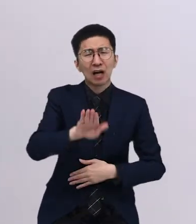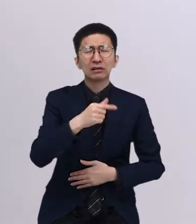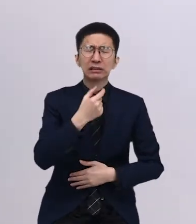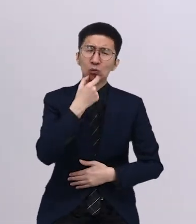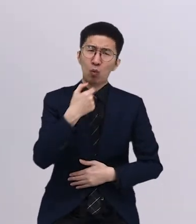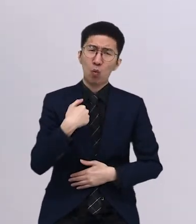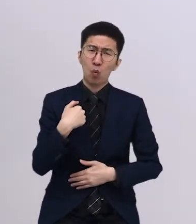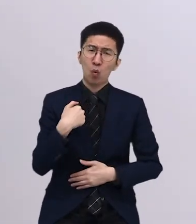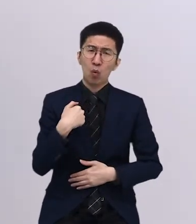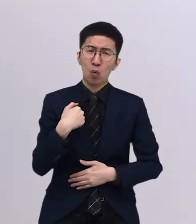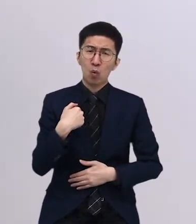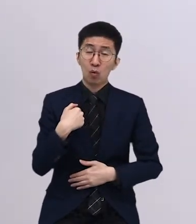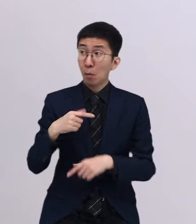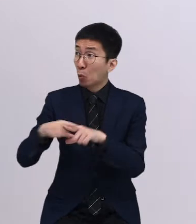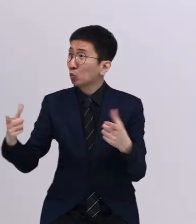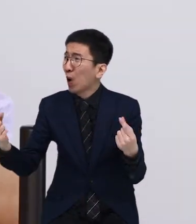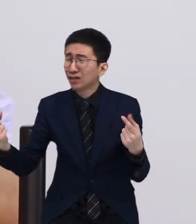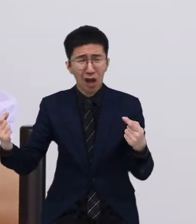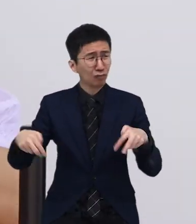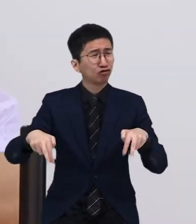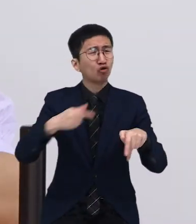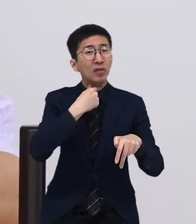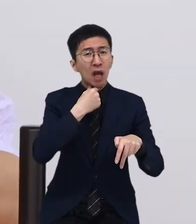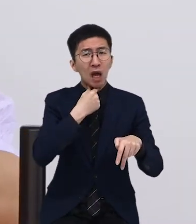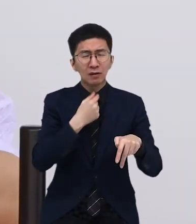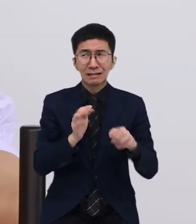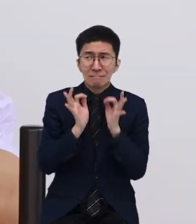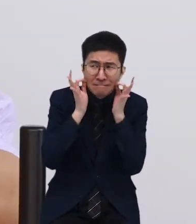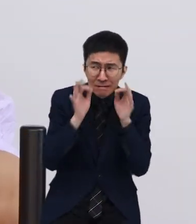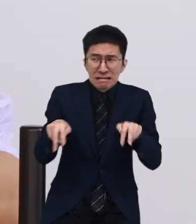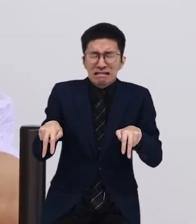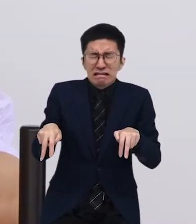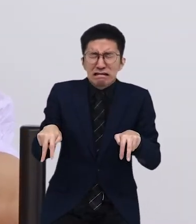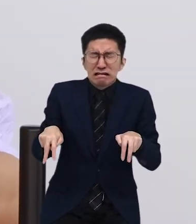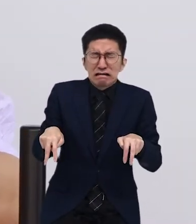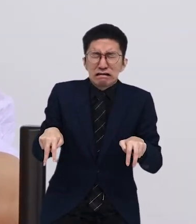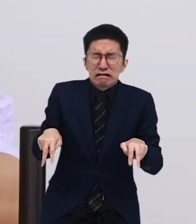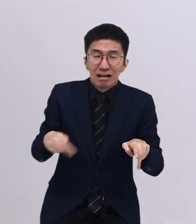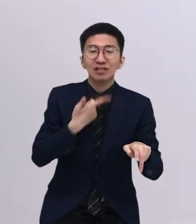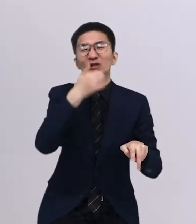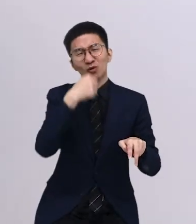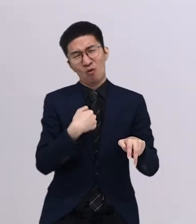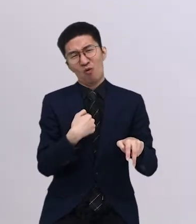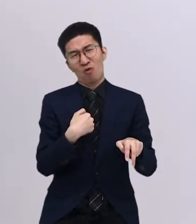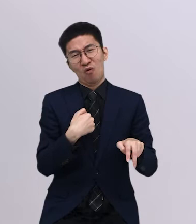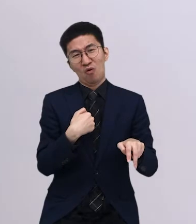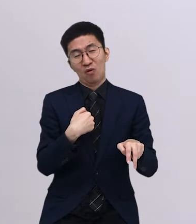싫은 거예요. 약간 덜 티났으면 좋겠어서 일부러 똑바로 걸으려고 좀 노력하고 그랬던 것 같아요.